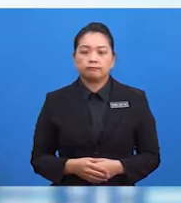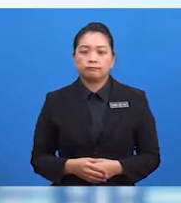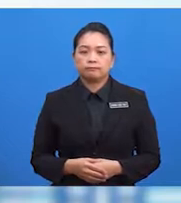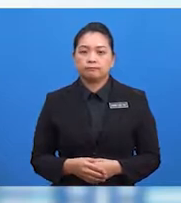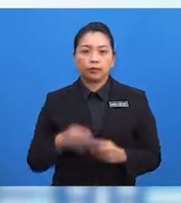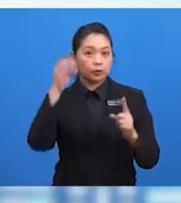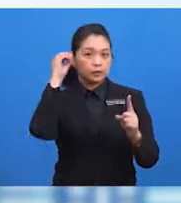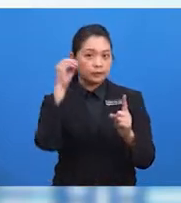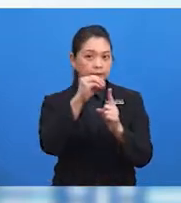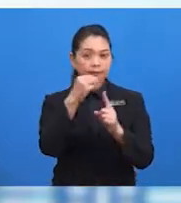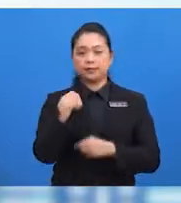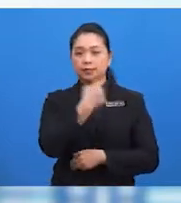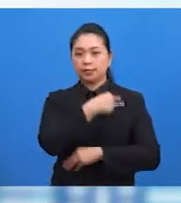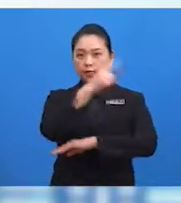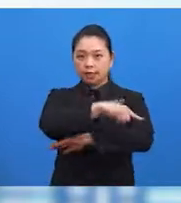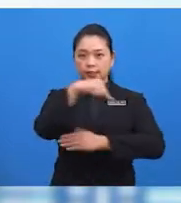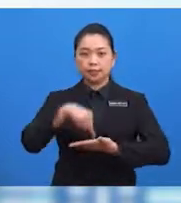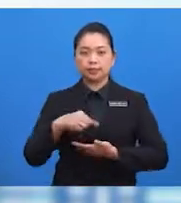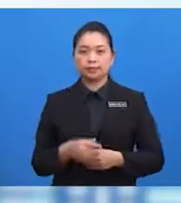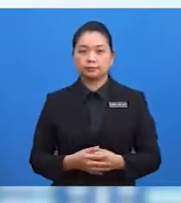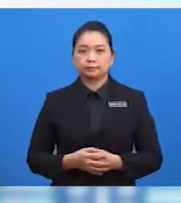pembelajaran kita pada hari ini.